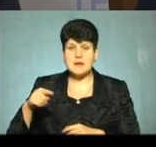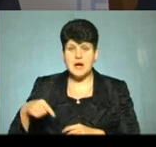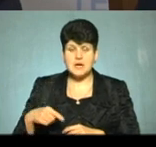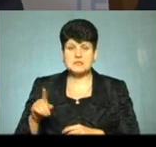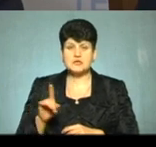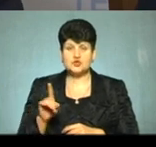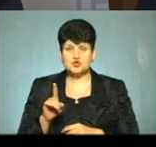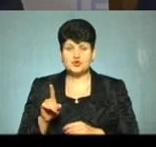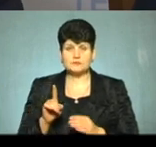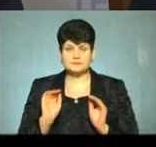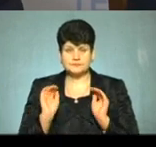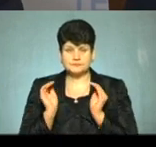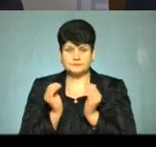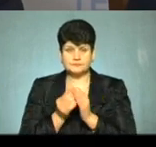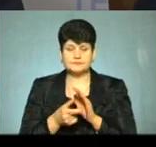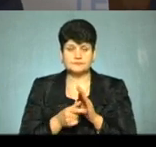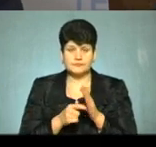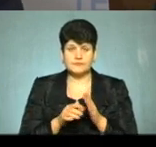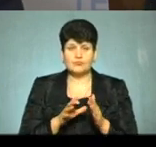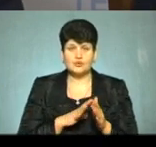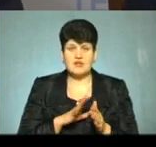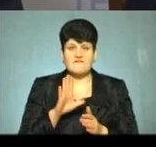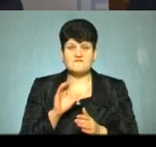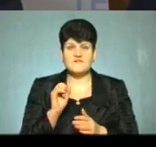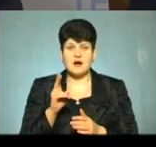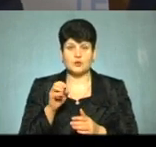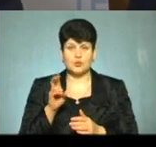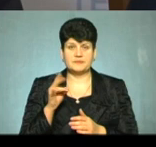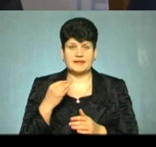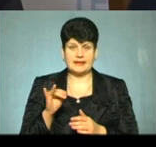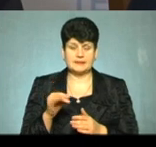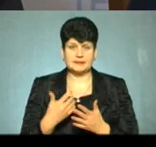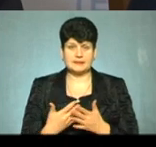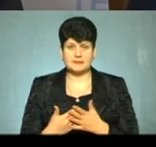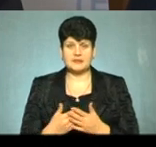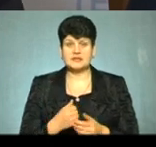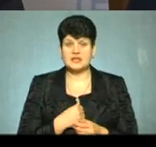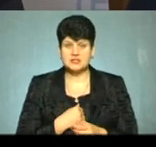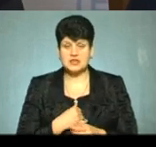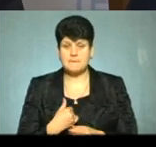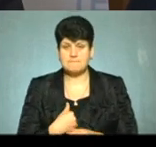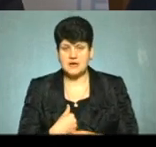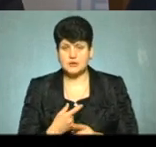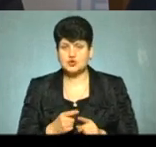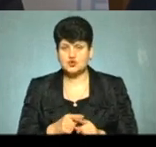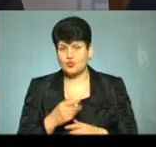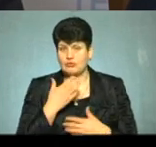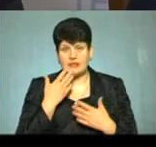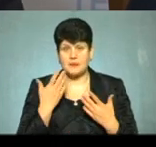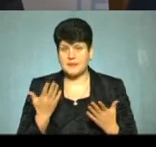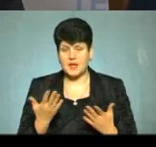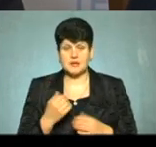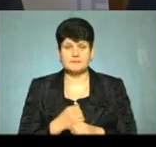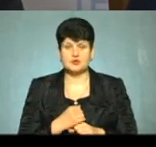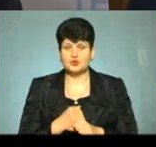Вимагається, щоб боксовані палати були вакуумного типу. Ми, на жаль, цього не маємо,